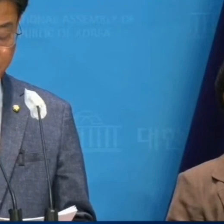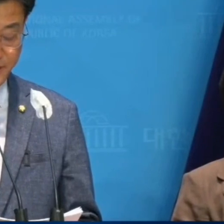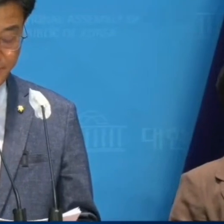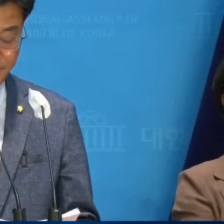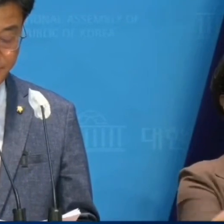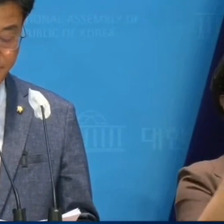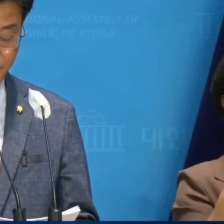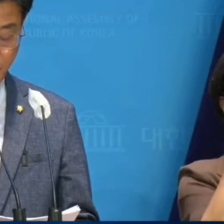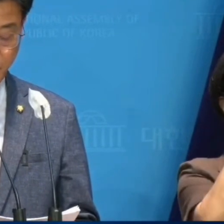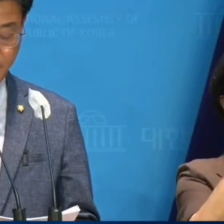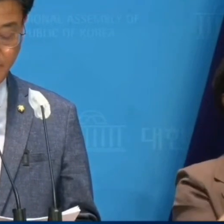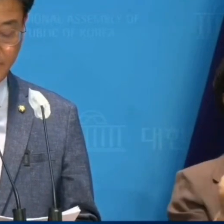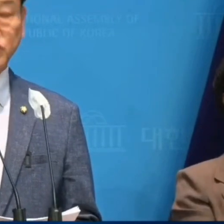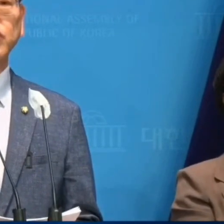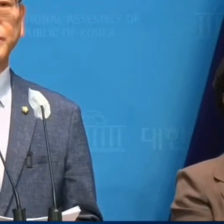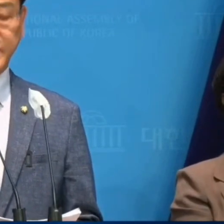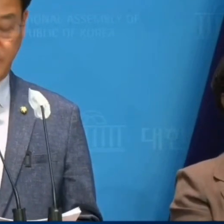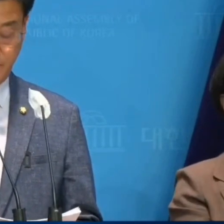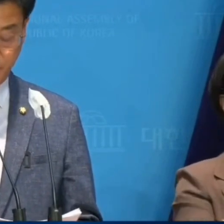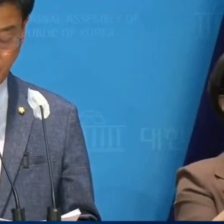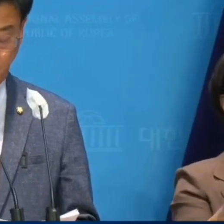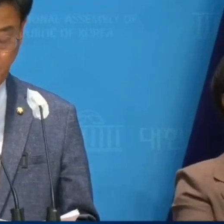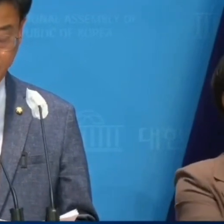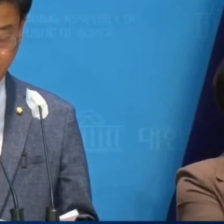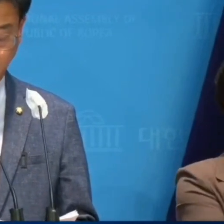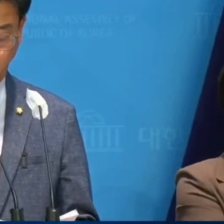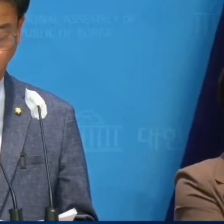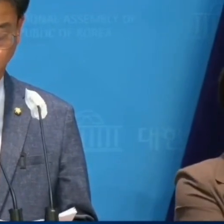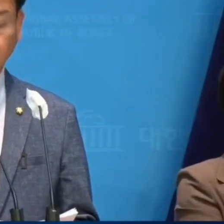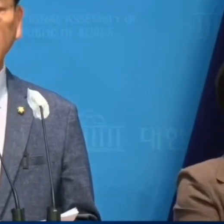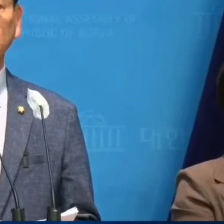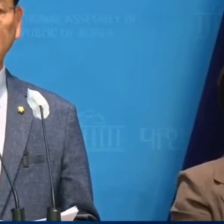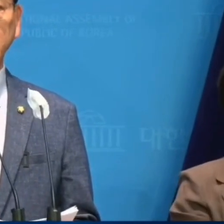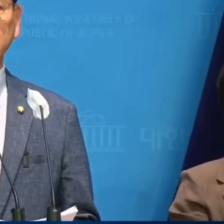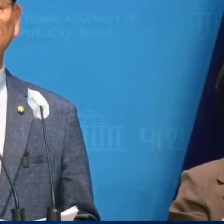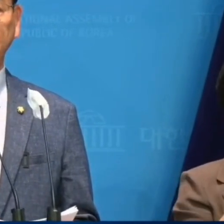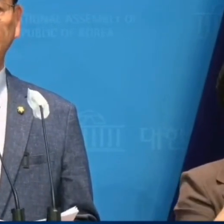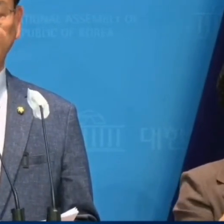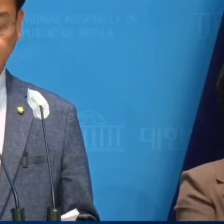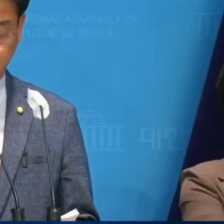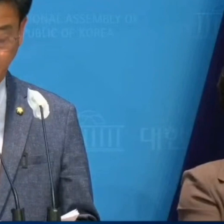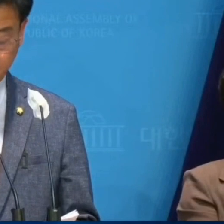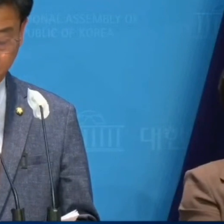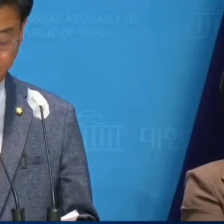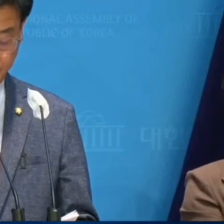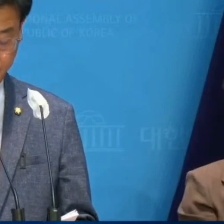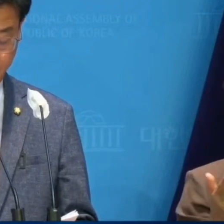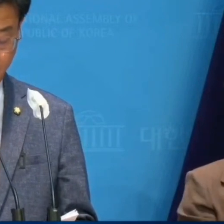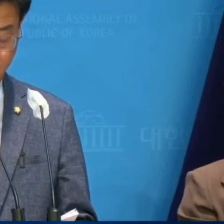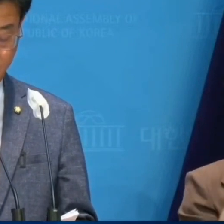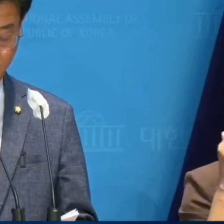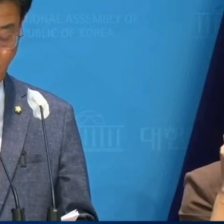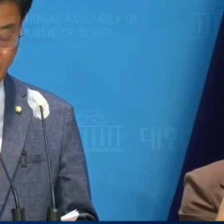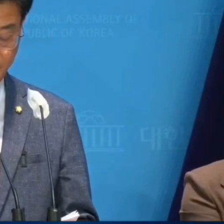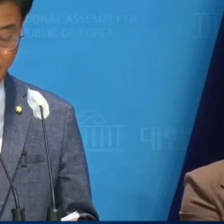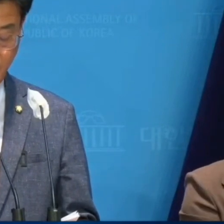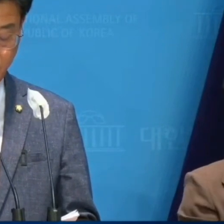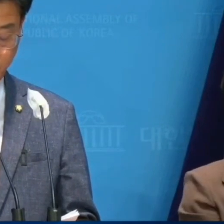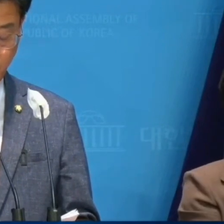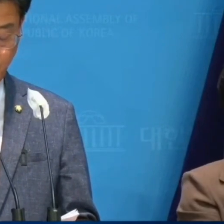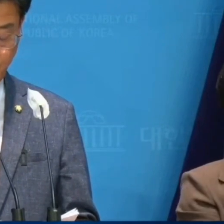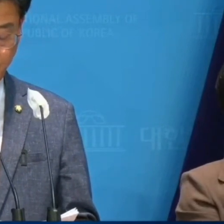그간 검찰은 주권자인 국민을 무서워하지 않고 권력을 위해 일해왔습니다.